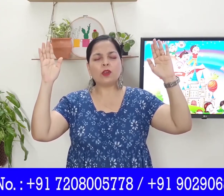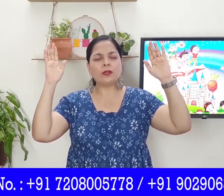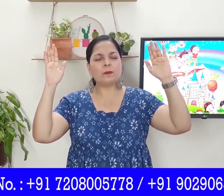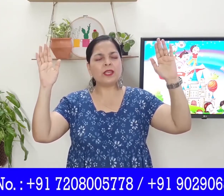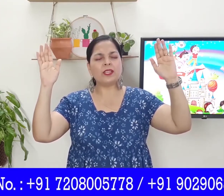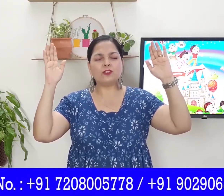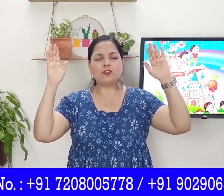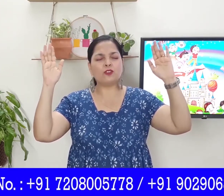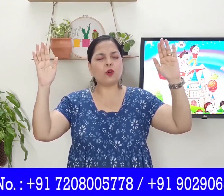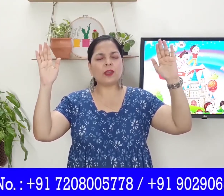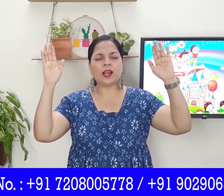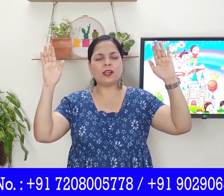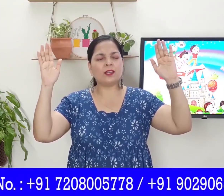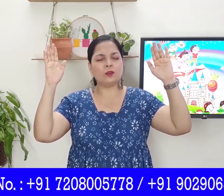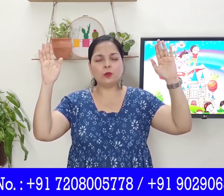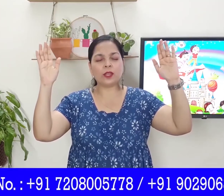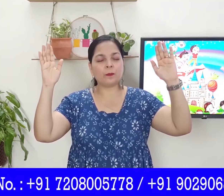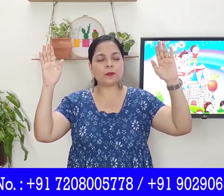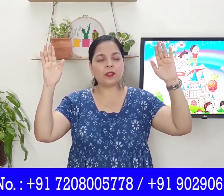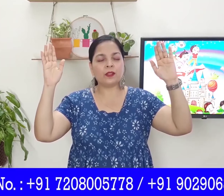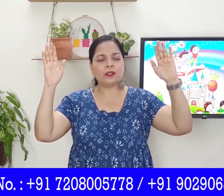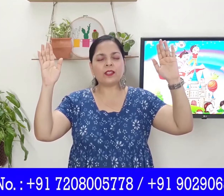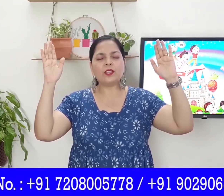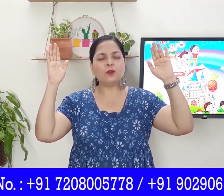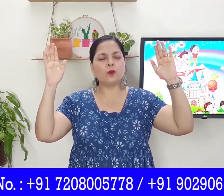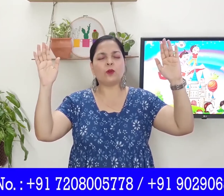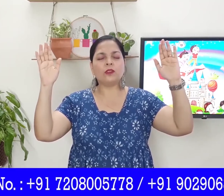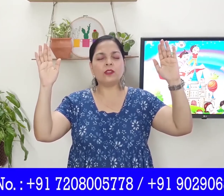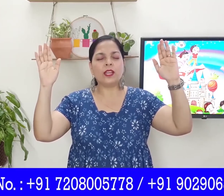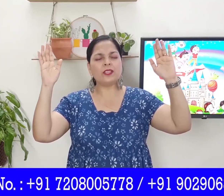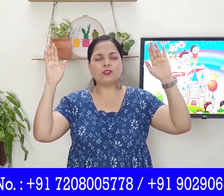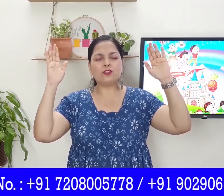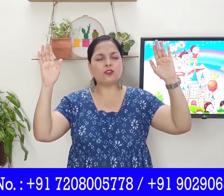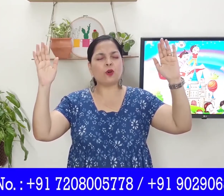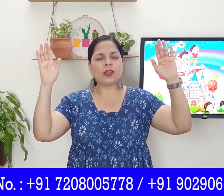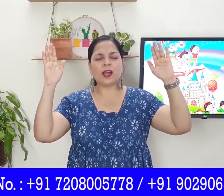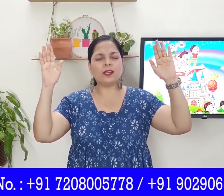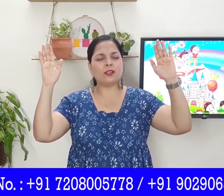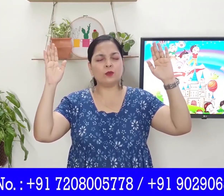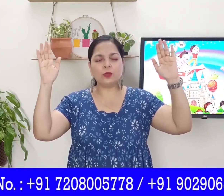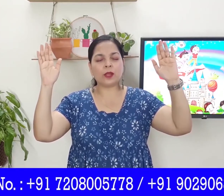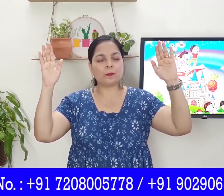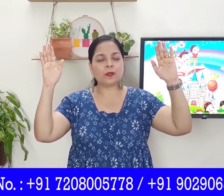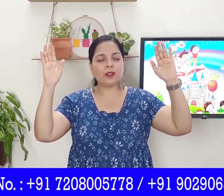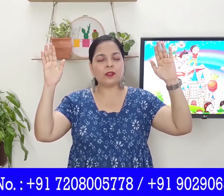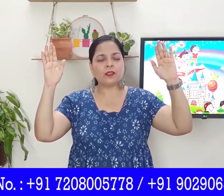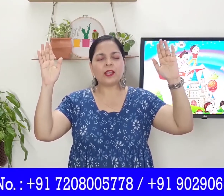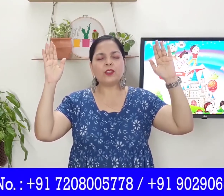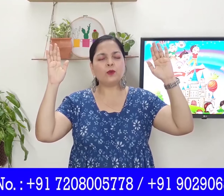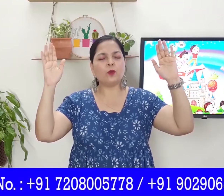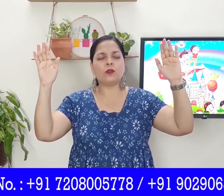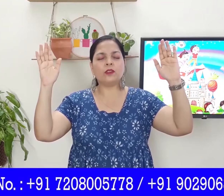கோடுத்த?] அவர்கள் சமாதானத்திலும் சந்தோஷத்திலும் நடக்கிறார்கள் நன்றி